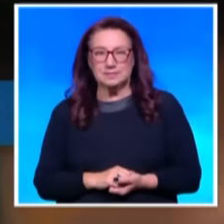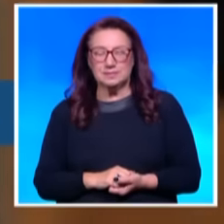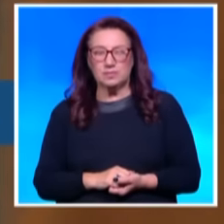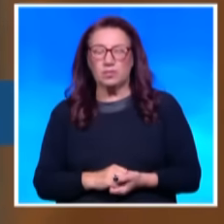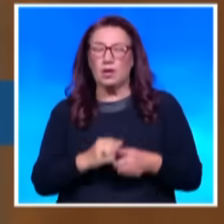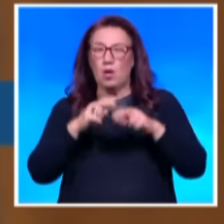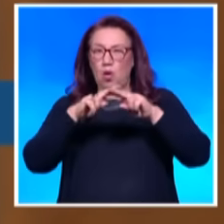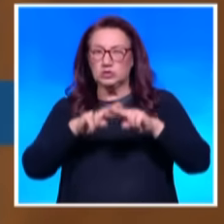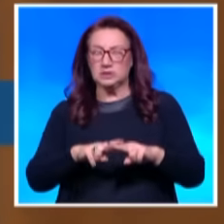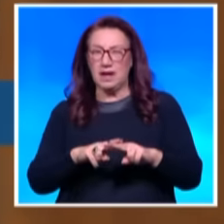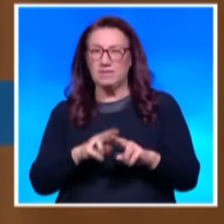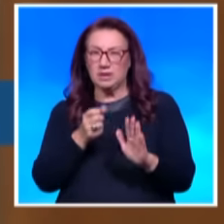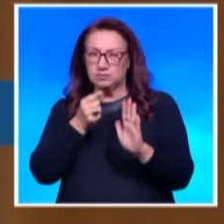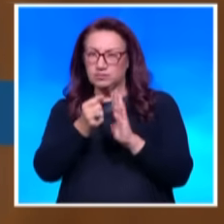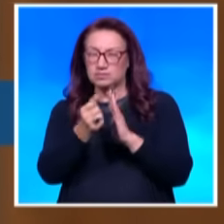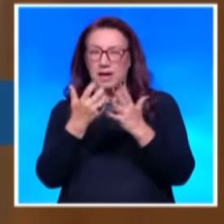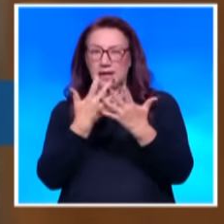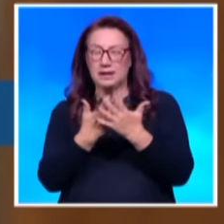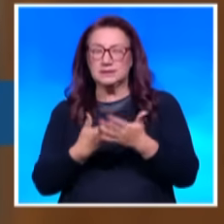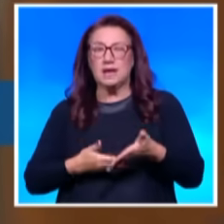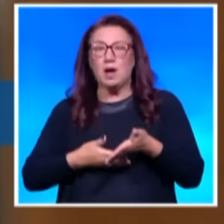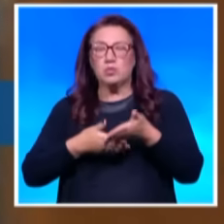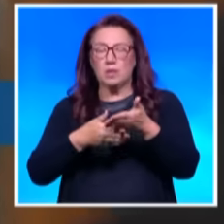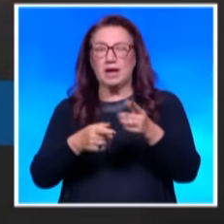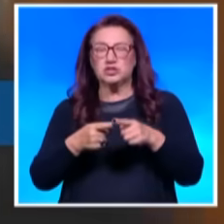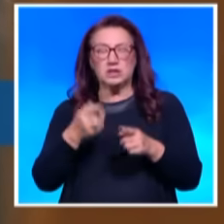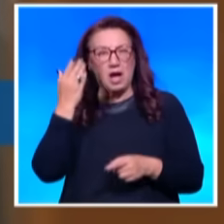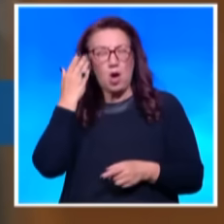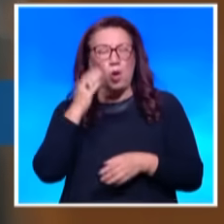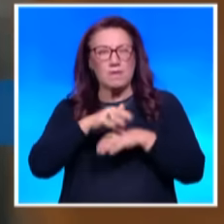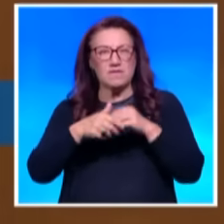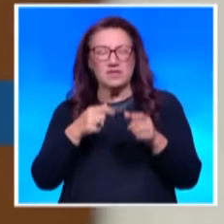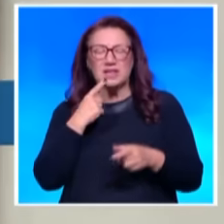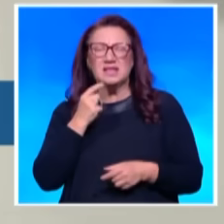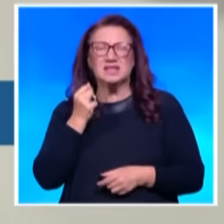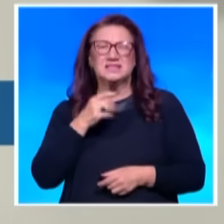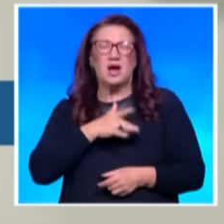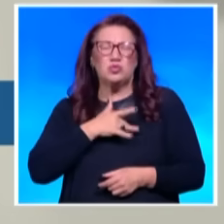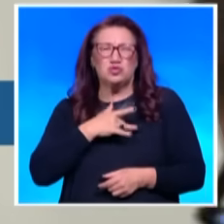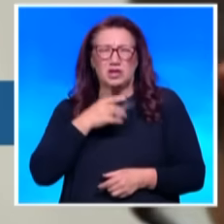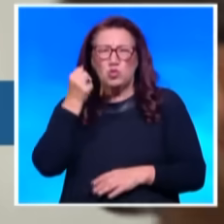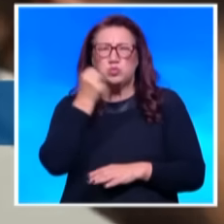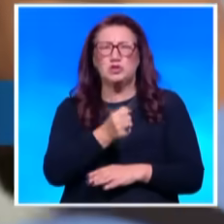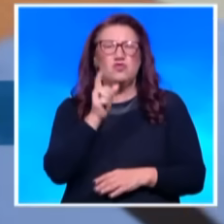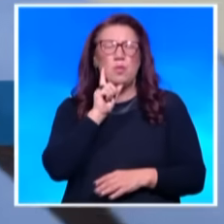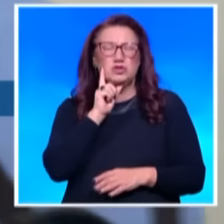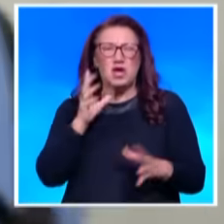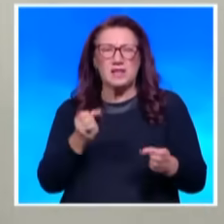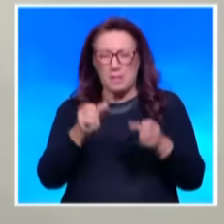Остава в ареста помагачът на обвинение за жестокото убийство на мъжа, намерен в канализацията на София.